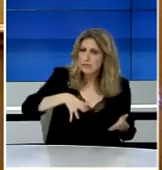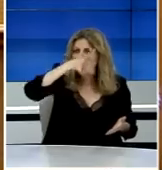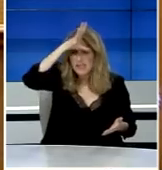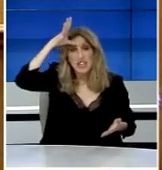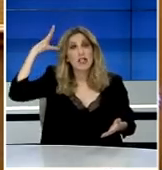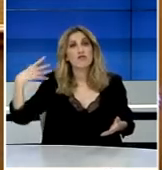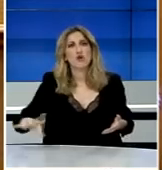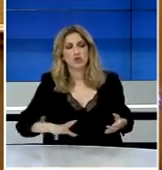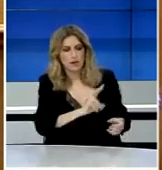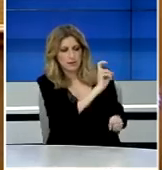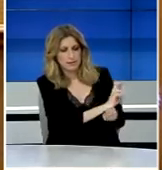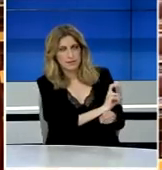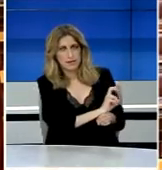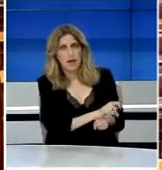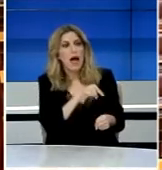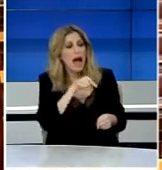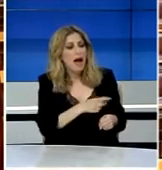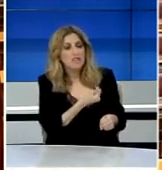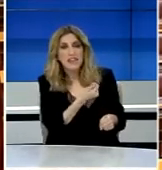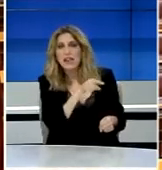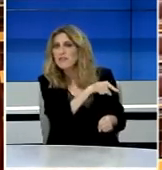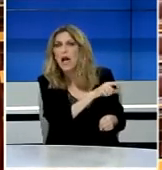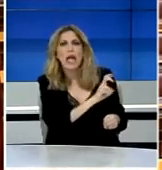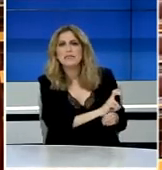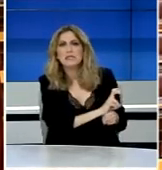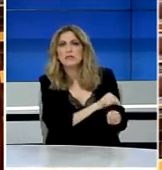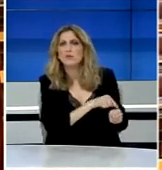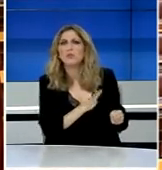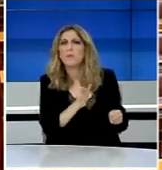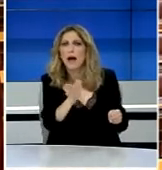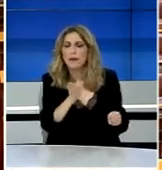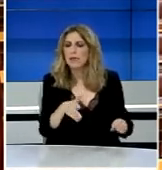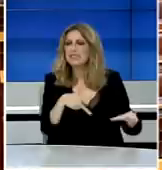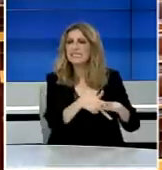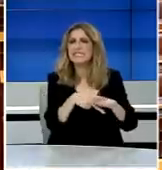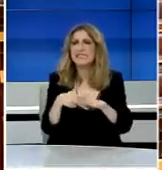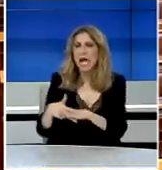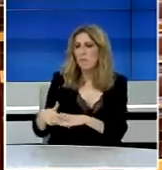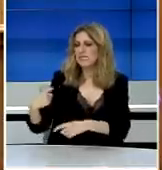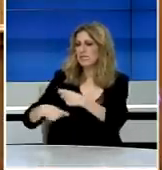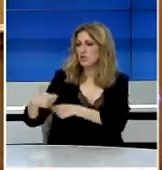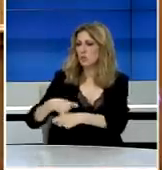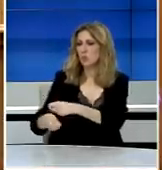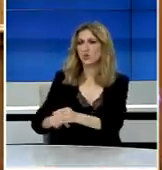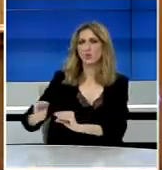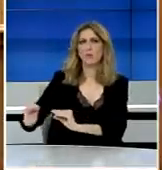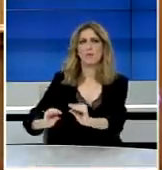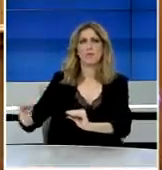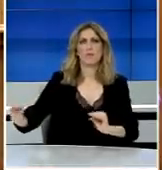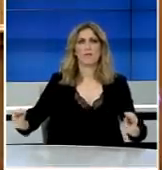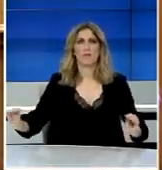διοχετεύσετε στις τράπεζες και σε κάποιους μεγάλους επιχειρηματικούς ομίλους ενδεχομένως αύριο, όταν θα έχει γίνει η αναδιάρθρωση της αγοράς.